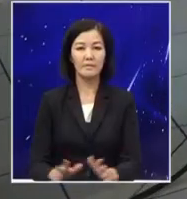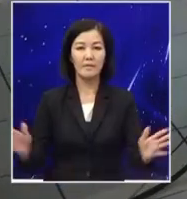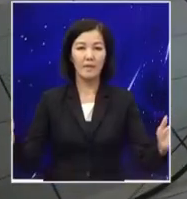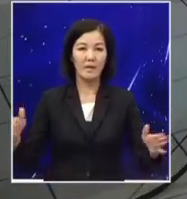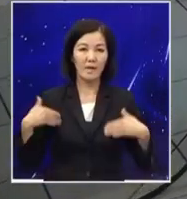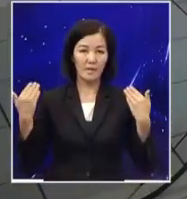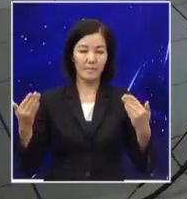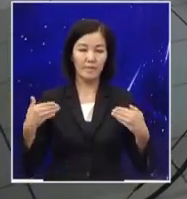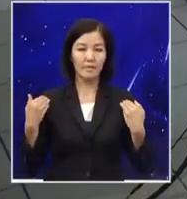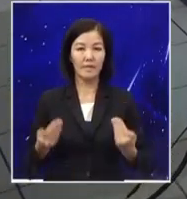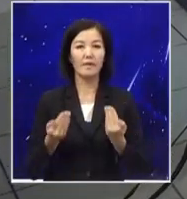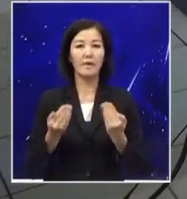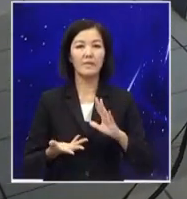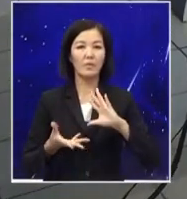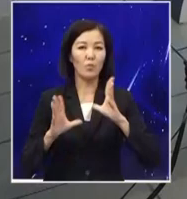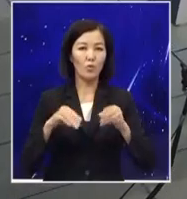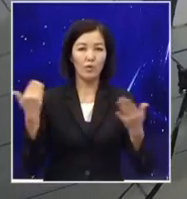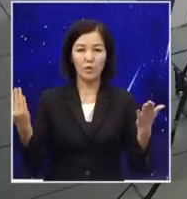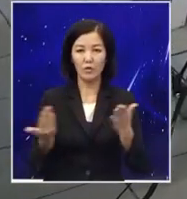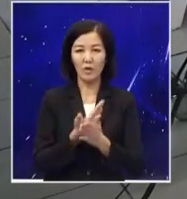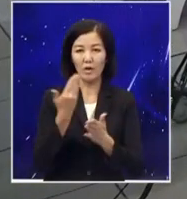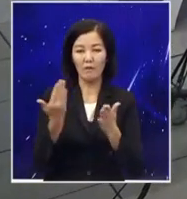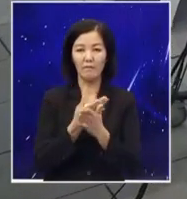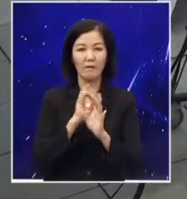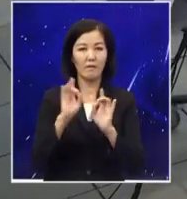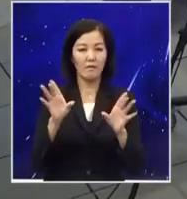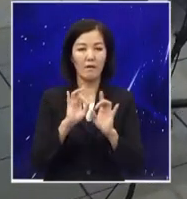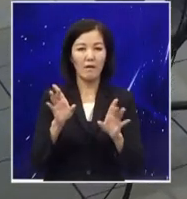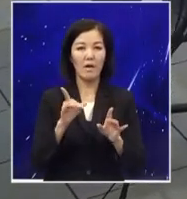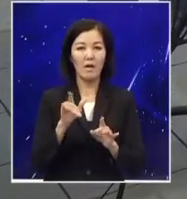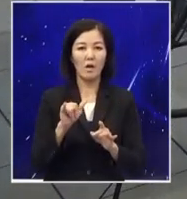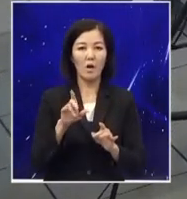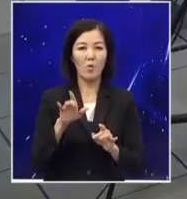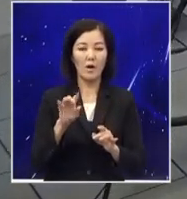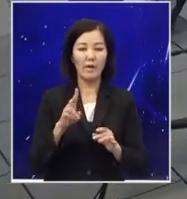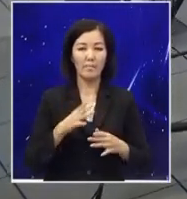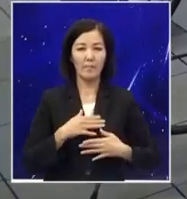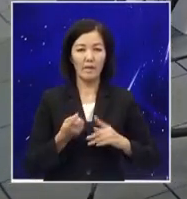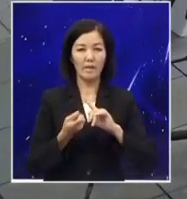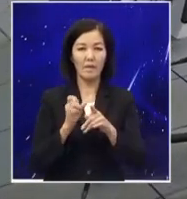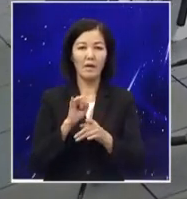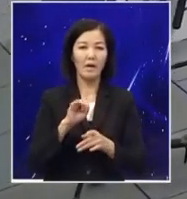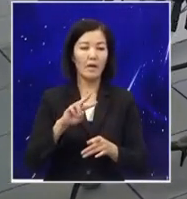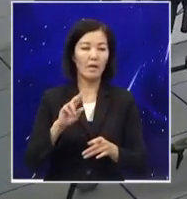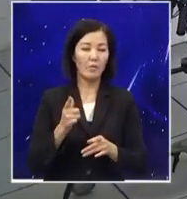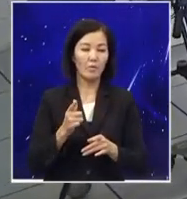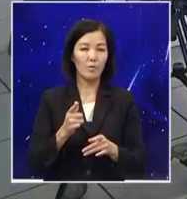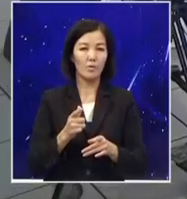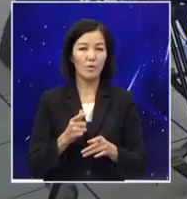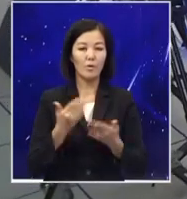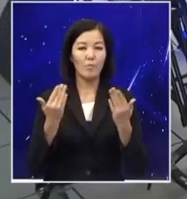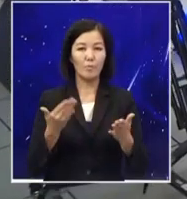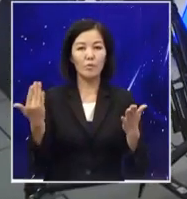Армысыздар, аймақтың бас арнасында қорытынды жаңалықтар студияда ақпараттар легімен Гауһар Мұса, сурдо дормада Айгүл